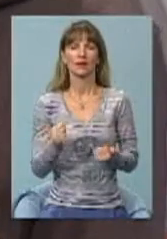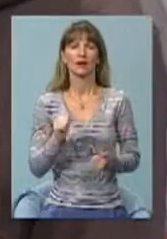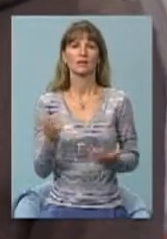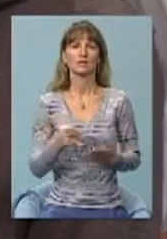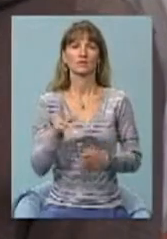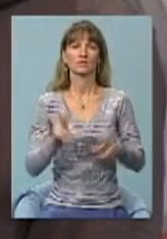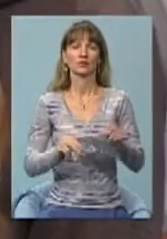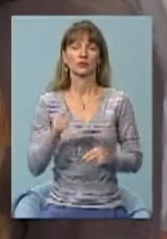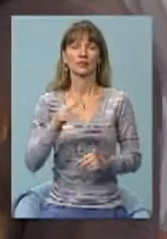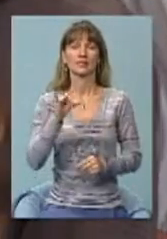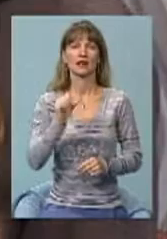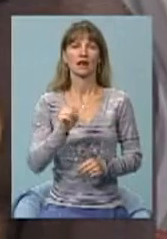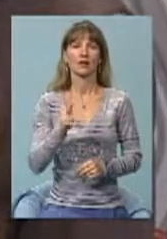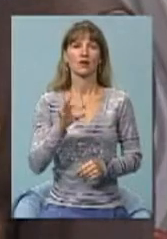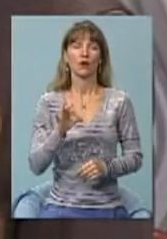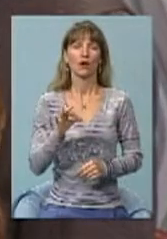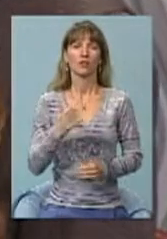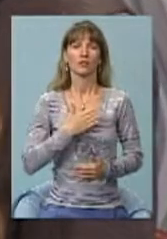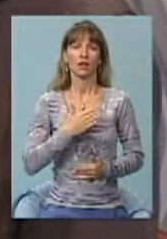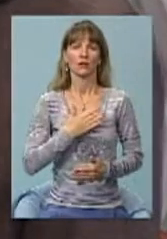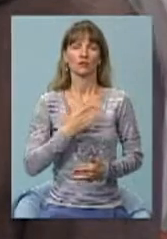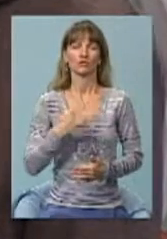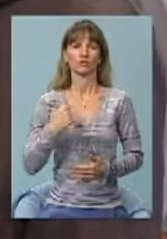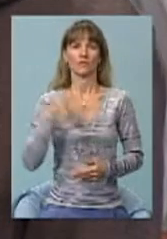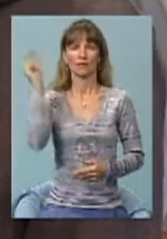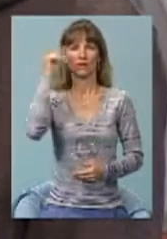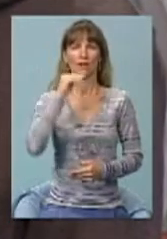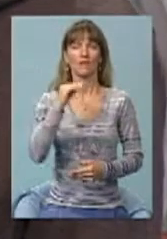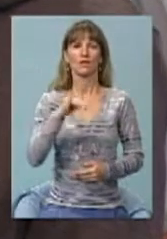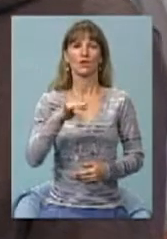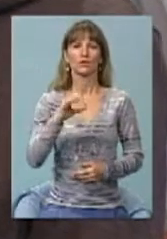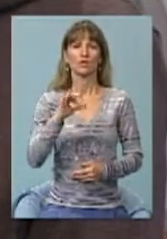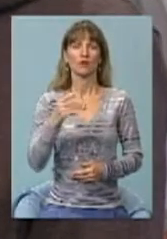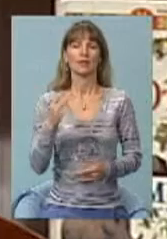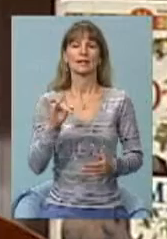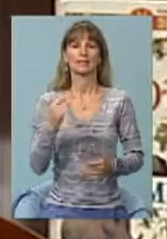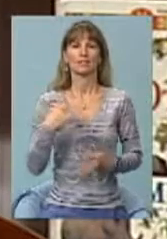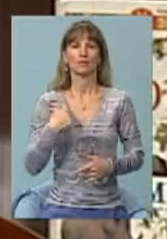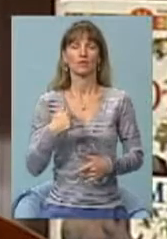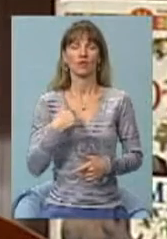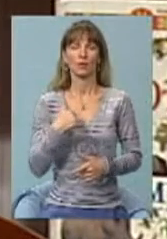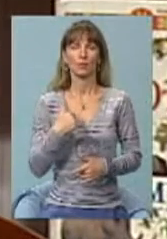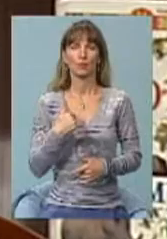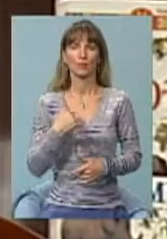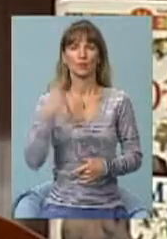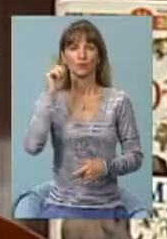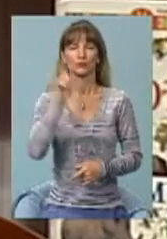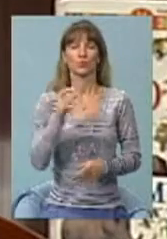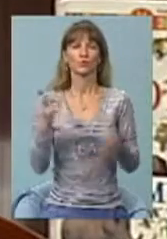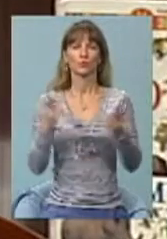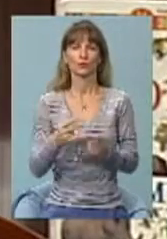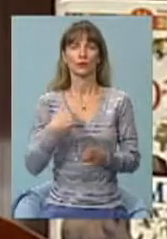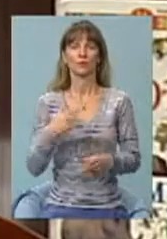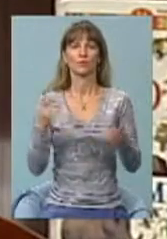ти вважаєш, Діанко, а власне, ну, нащо нам вивчати філософію взагалі? Чи потрібна вона нам? Ну, мені здається, що потрібна, вона нам